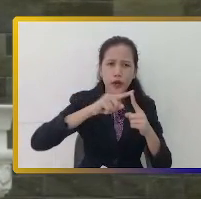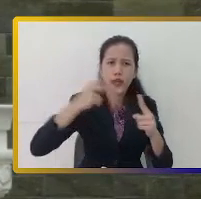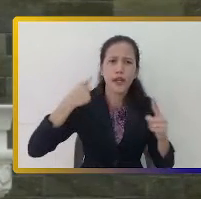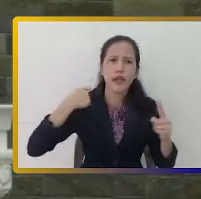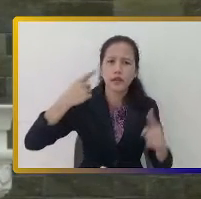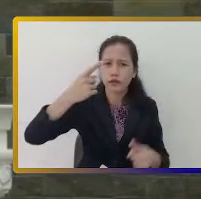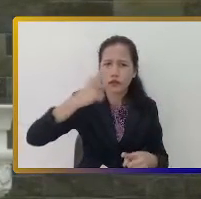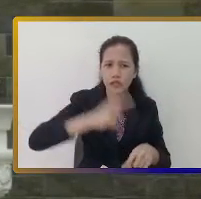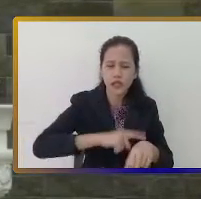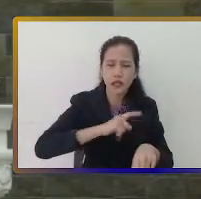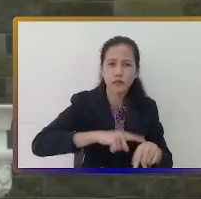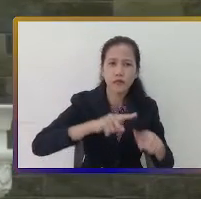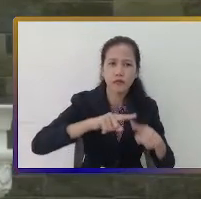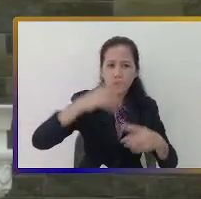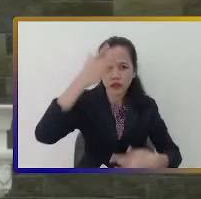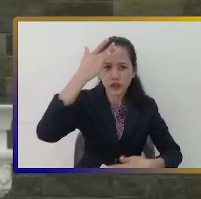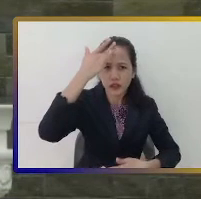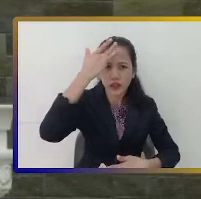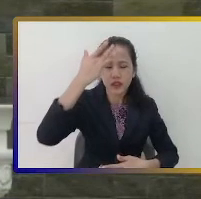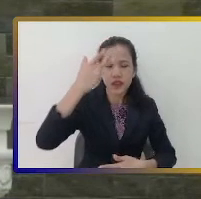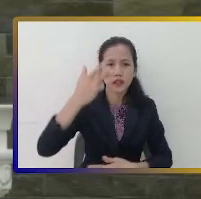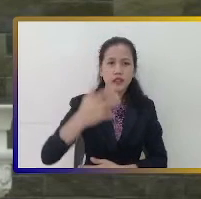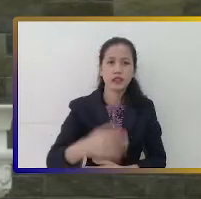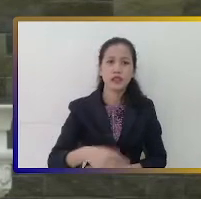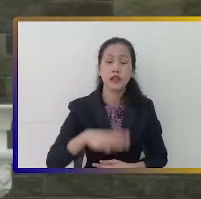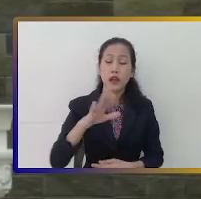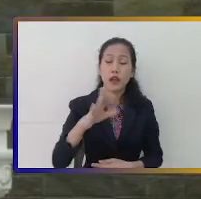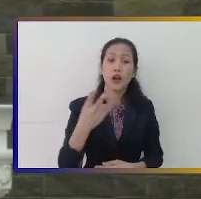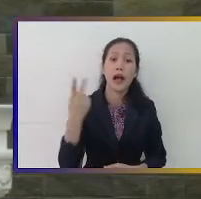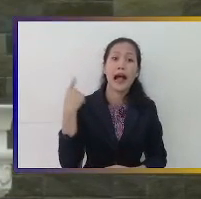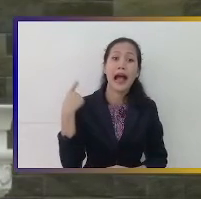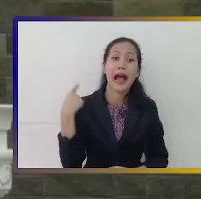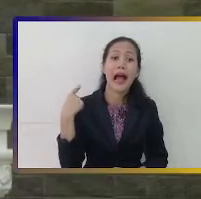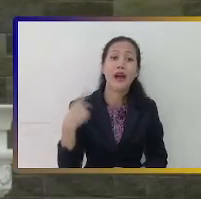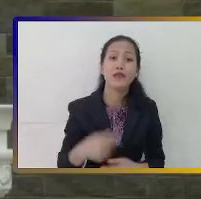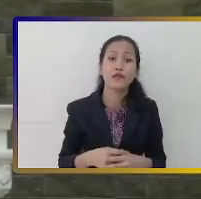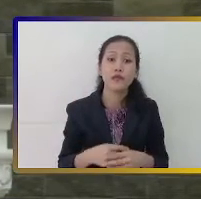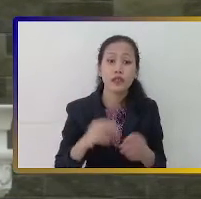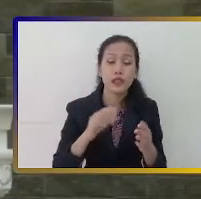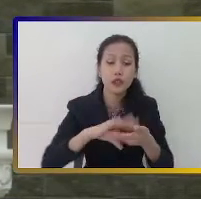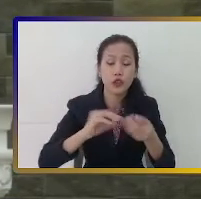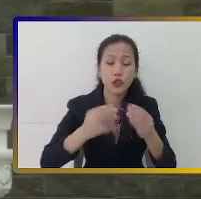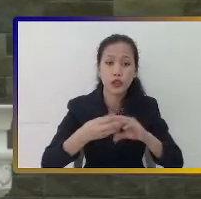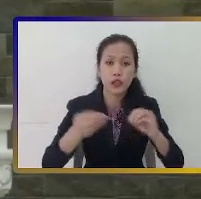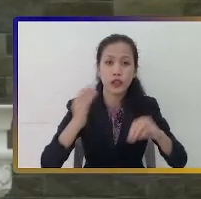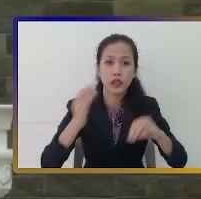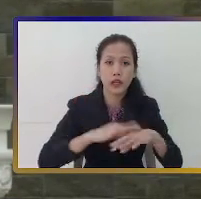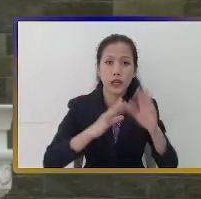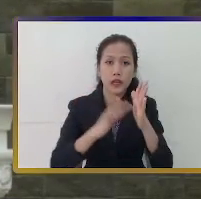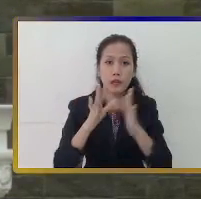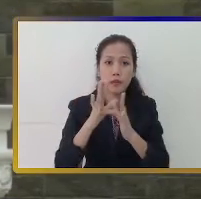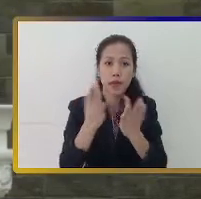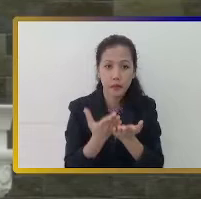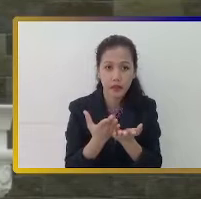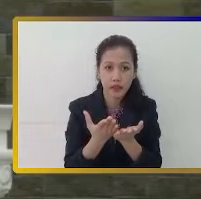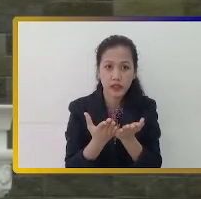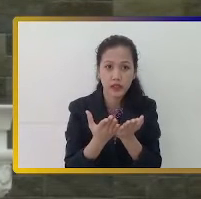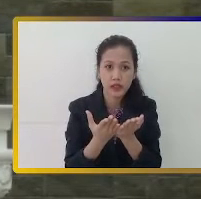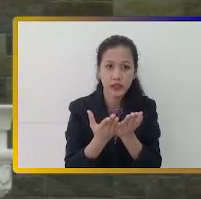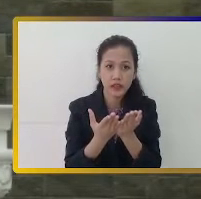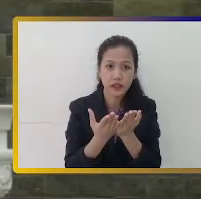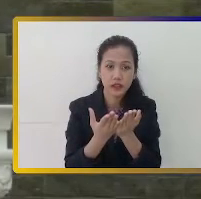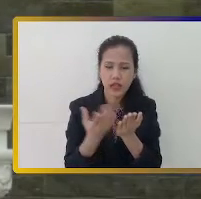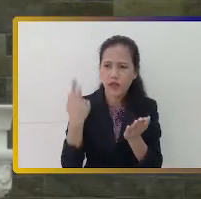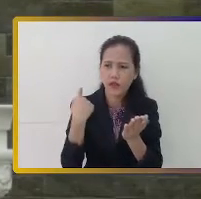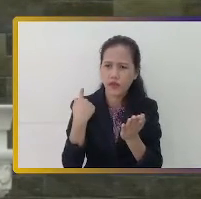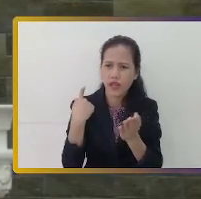kapatid. Alam nyo, sa Biblia, may kwento po about Pilate and Herod. Sila po ay magkaaway because of the Lord